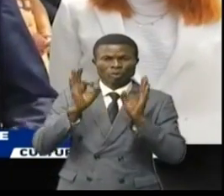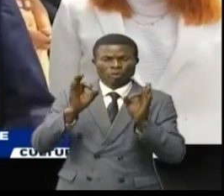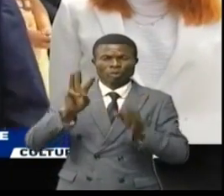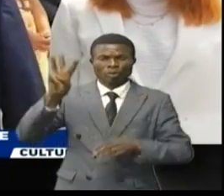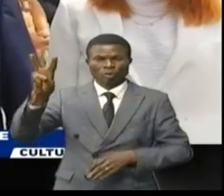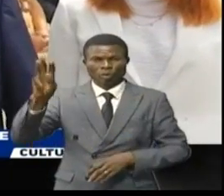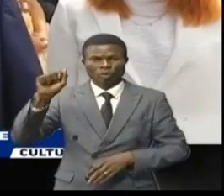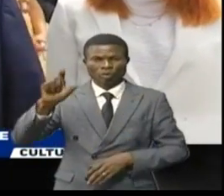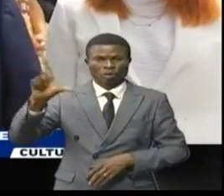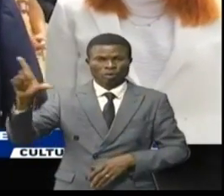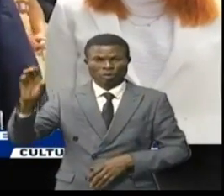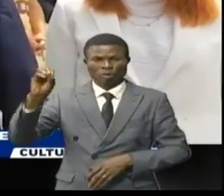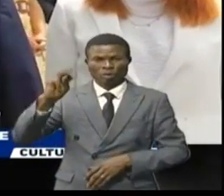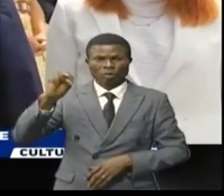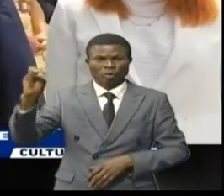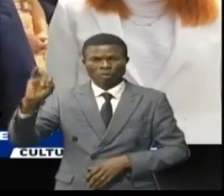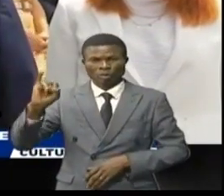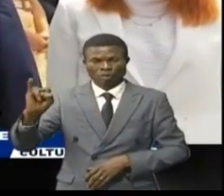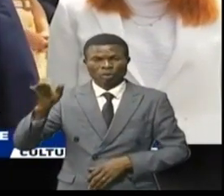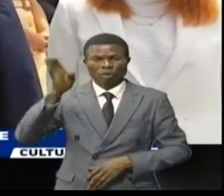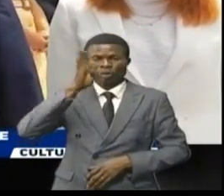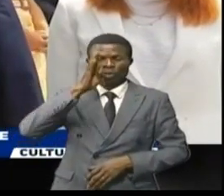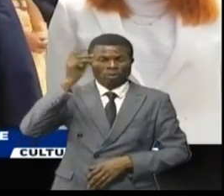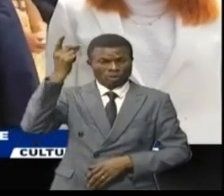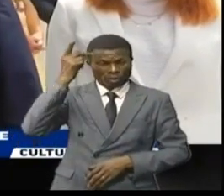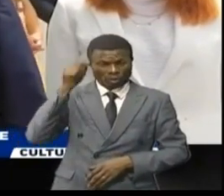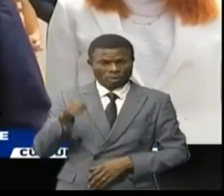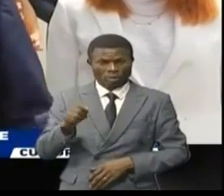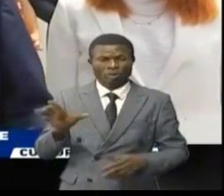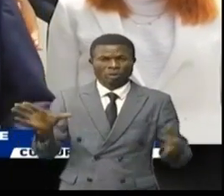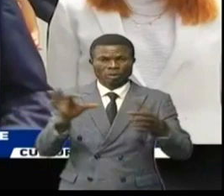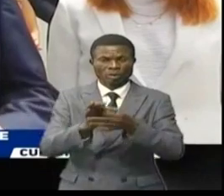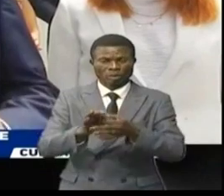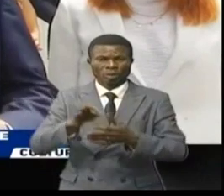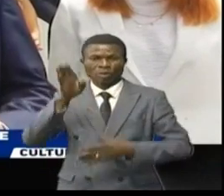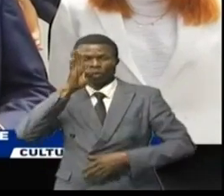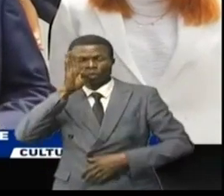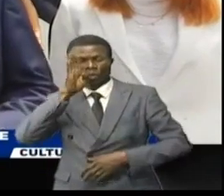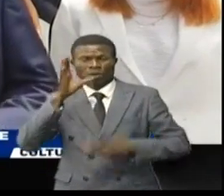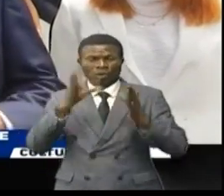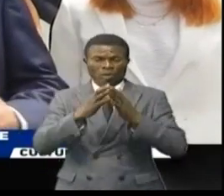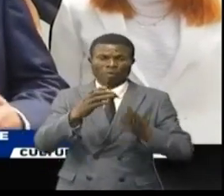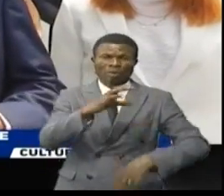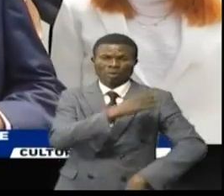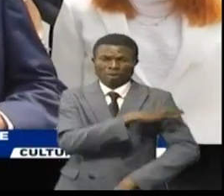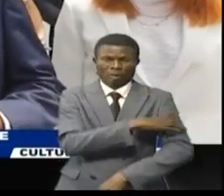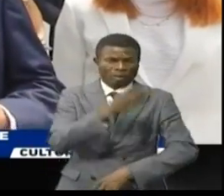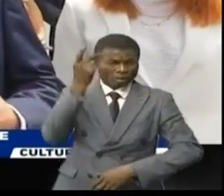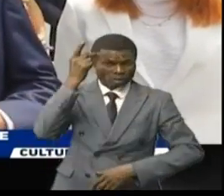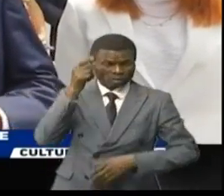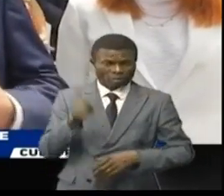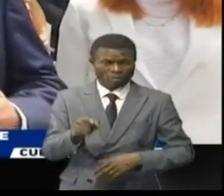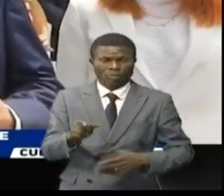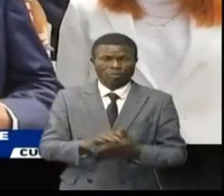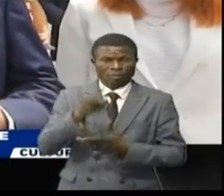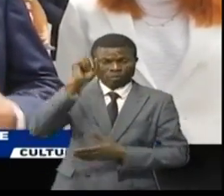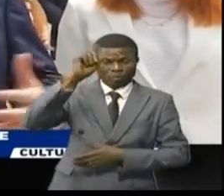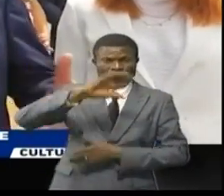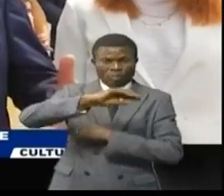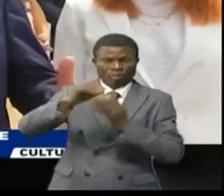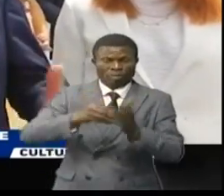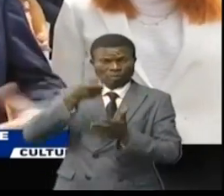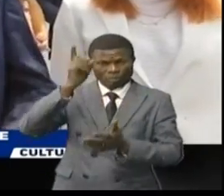cadre de la coopération, la Fédération Wallonie-Bruxelles, c'est le seul centre Wallonie-Bruxelles international culturel